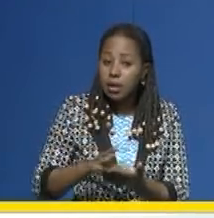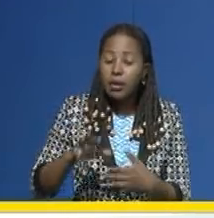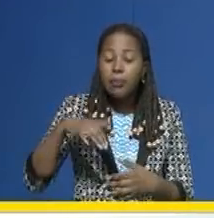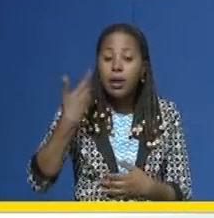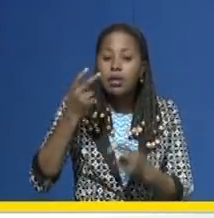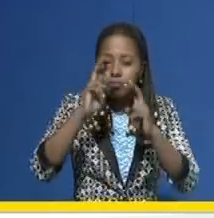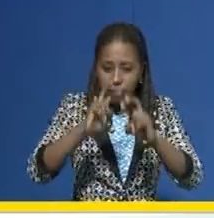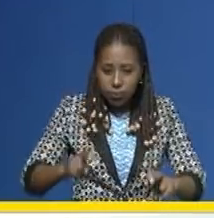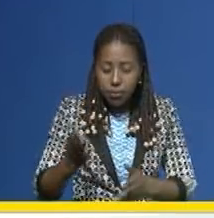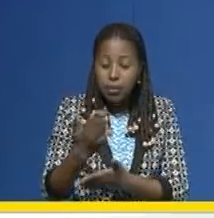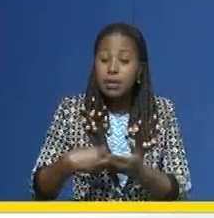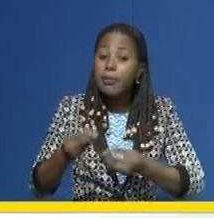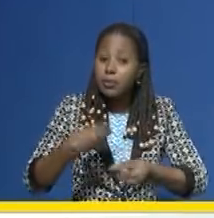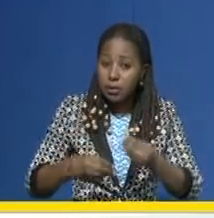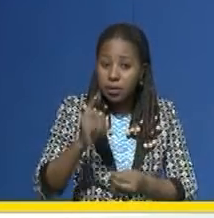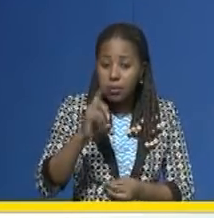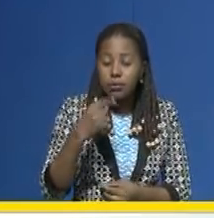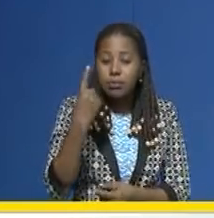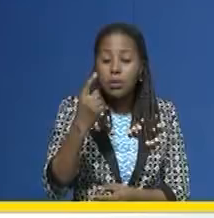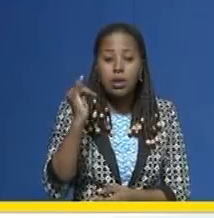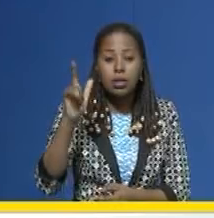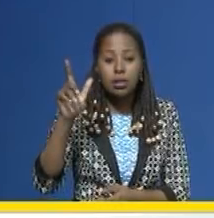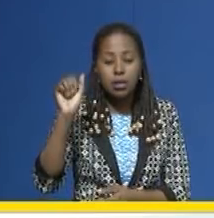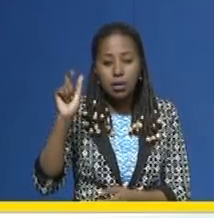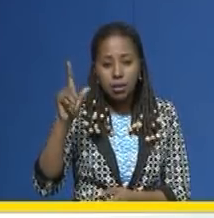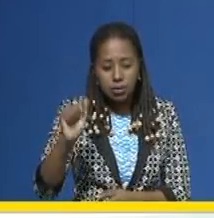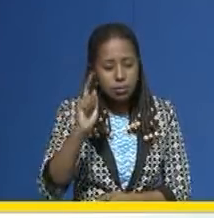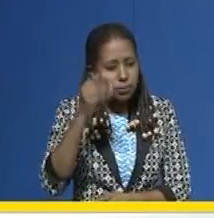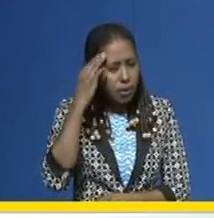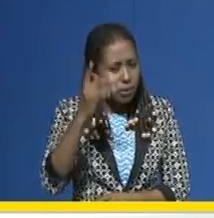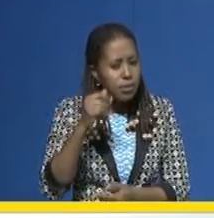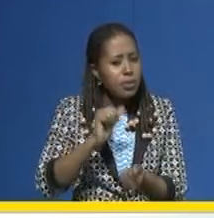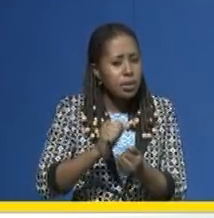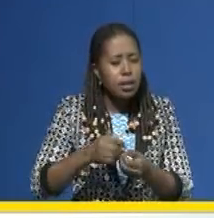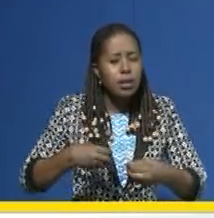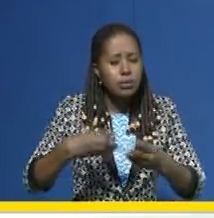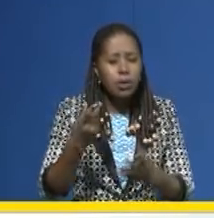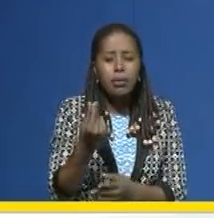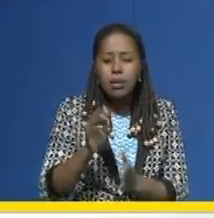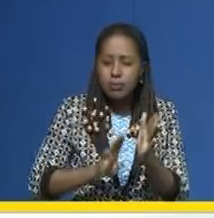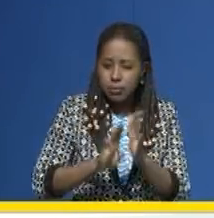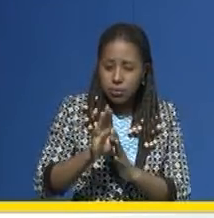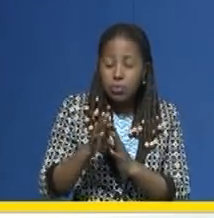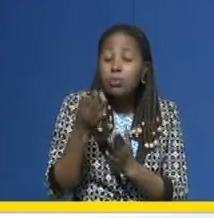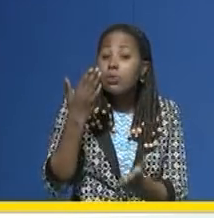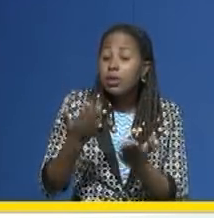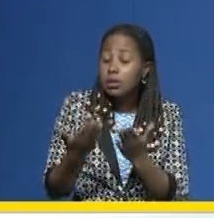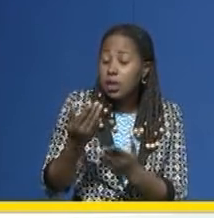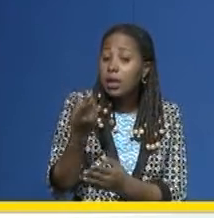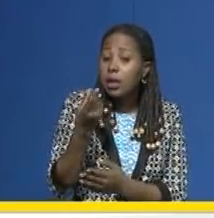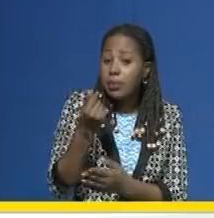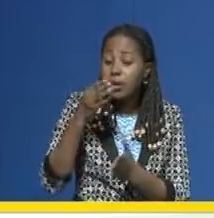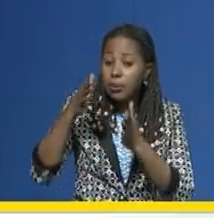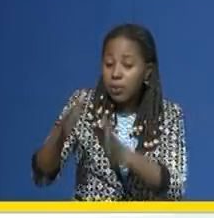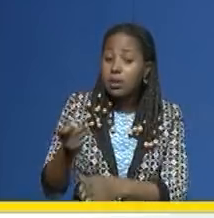kukagua baadhi ya maduka ya dawa ambapo miongoni mwao ni la Nakiete, alikobaini bidhaa hiyo inauzwa kwa bei kubwa zaidi ikilinganisha na bei ya